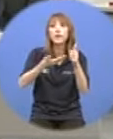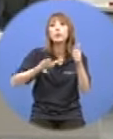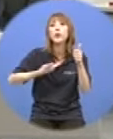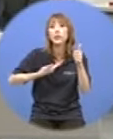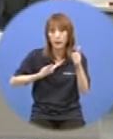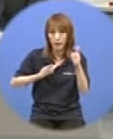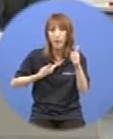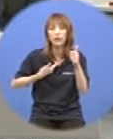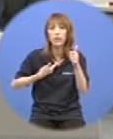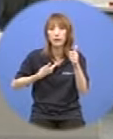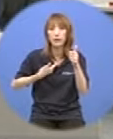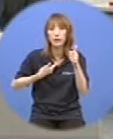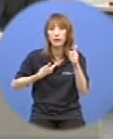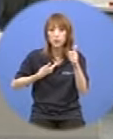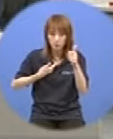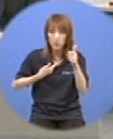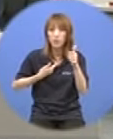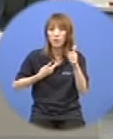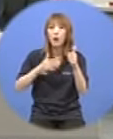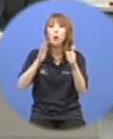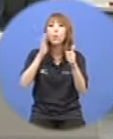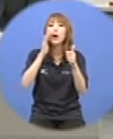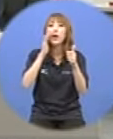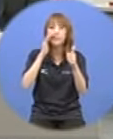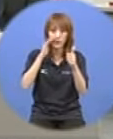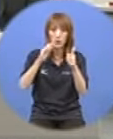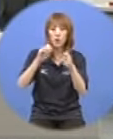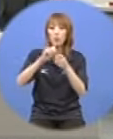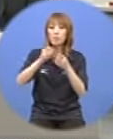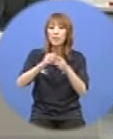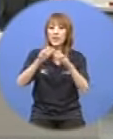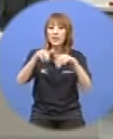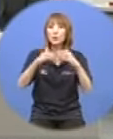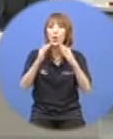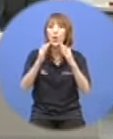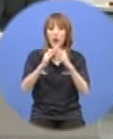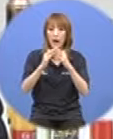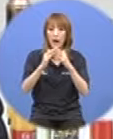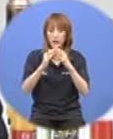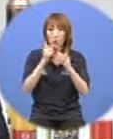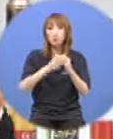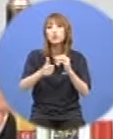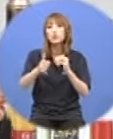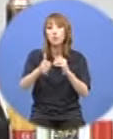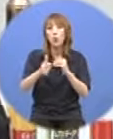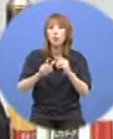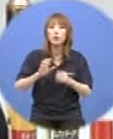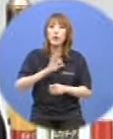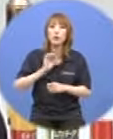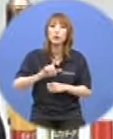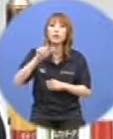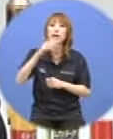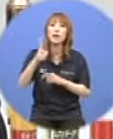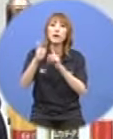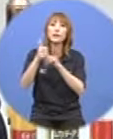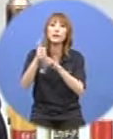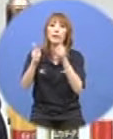して、それだったらその和歌山のみかん農家の息子の上山っていうのがいるから彼をその紹介